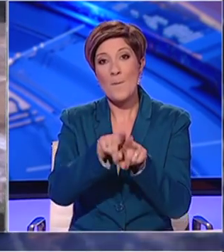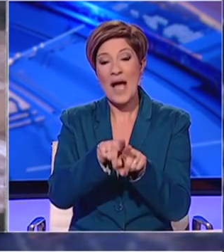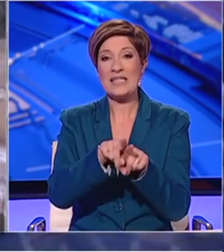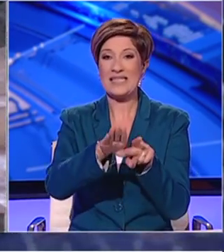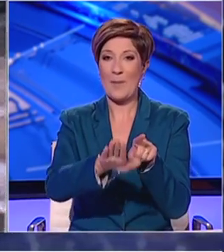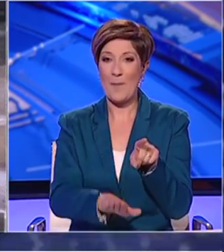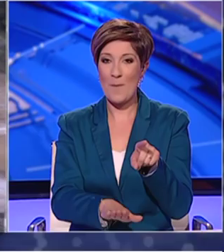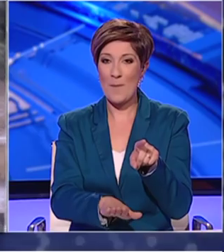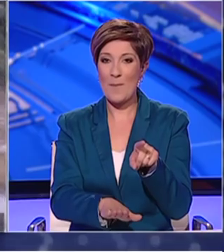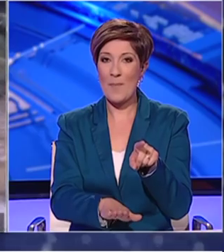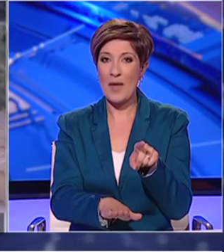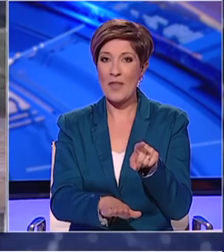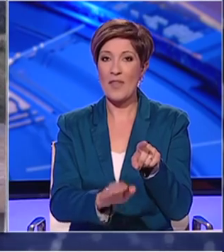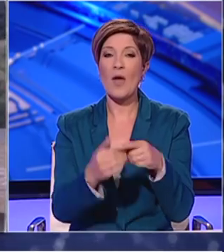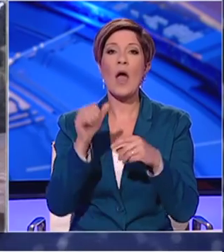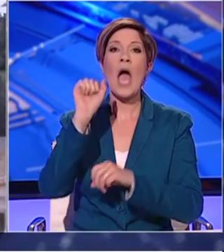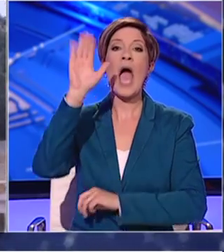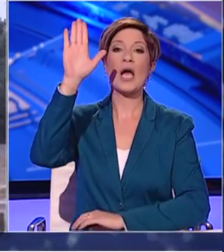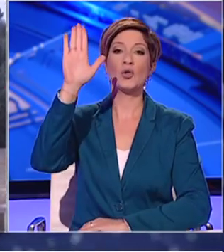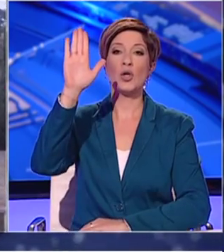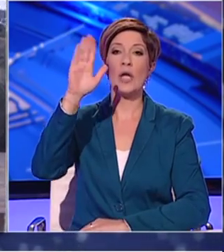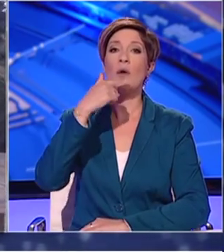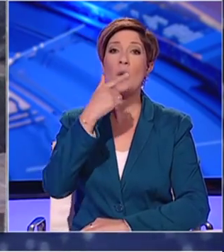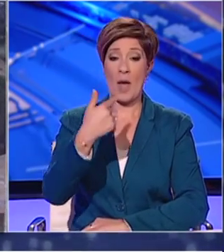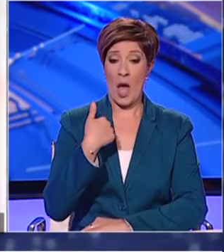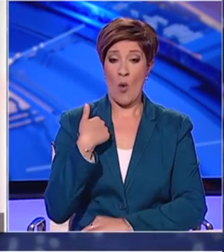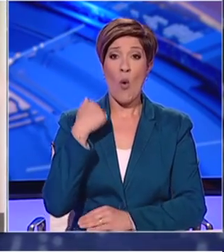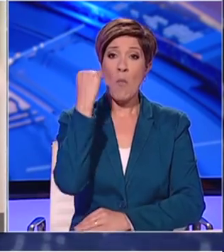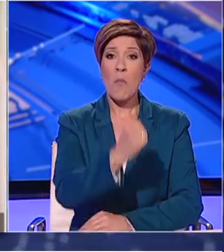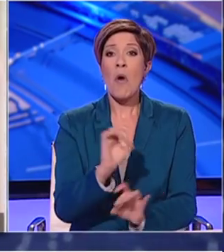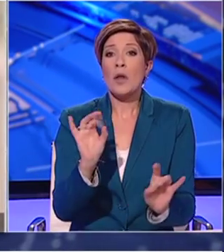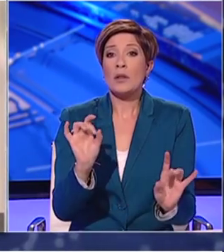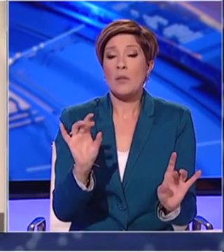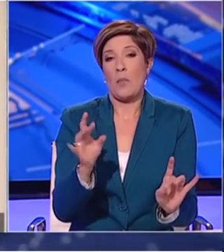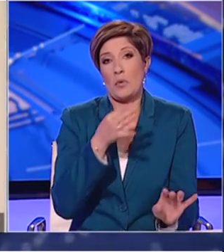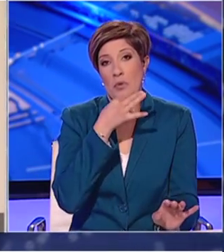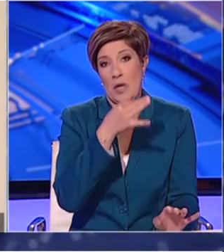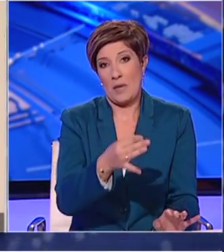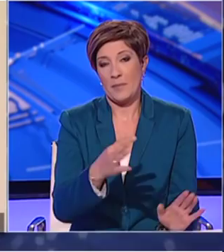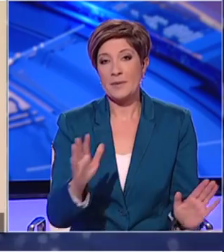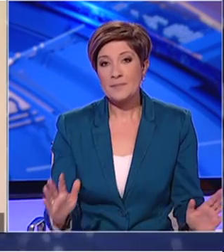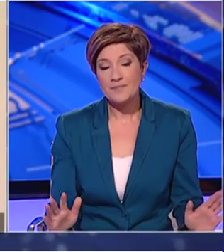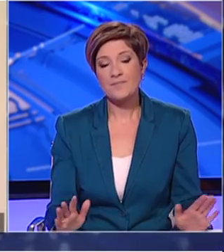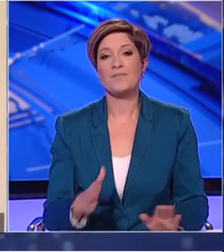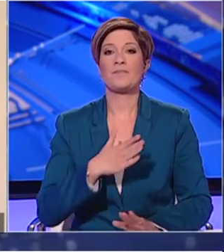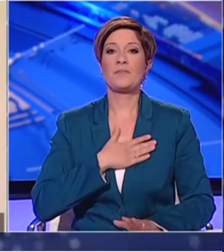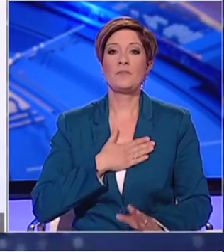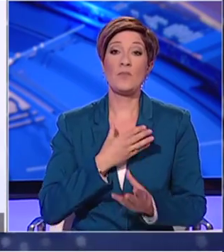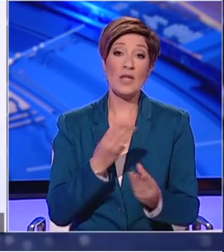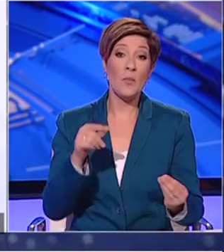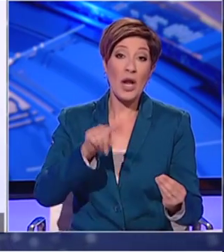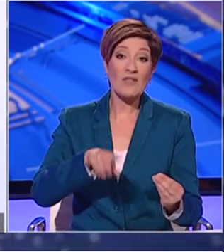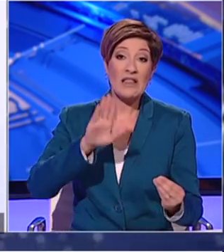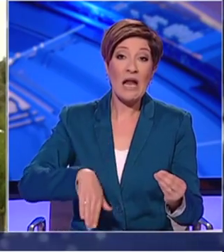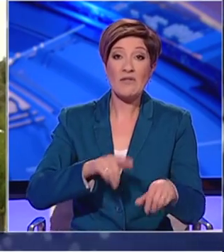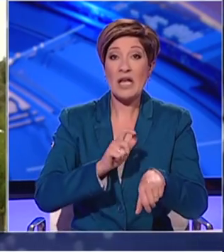της βρίσκονταν στο εξωτερικό και αρνείται οποιαδήποτε ανάμειξη στην υπόθεση. Μάλιστα. Έλενα, να σε ευχαριστήσουμε. Το